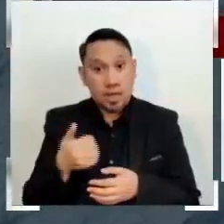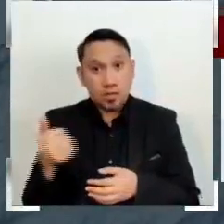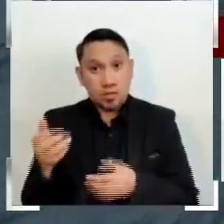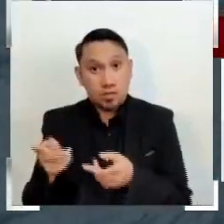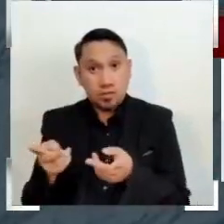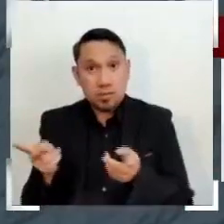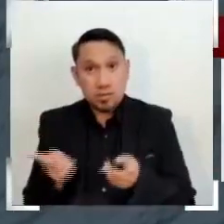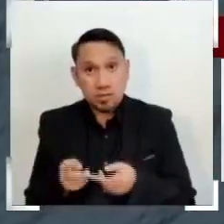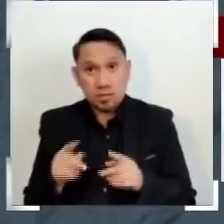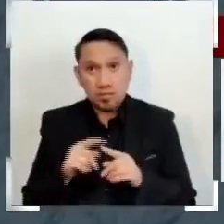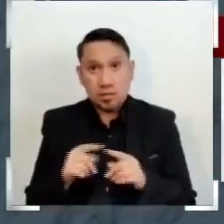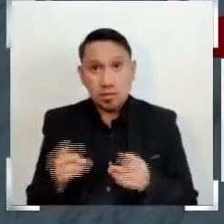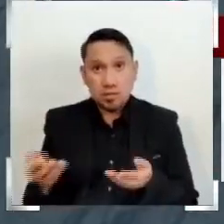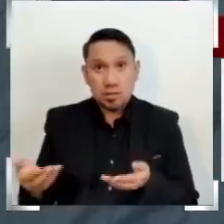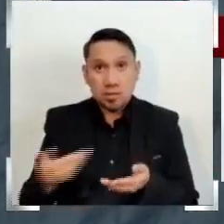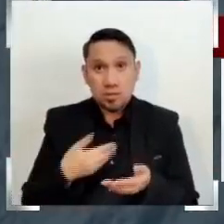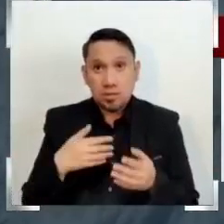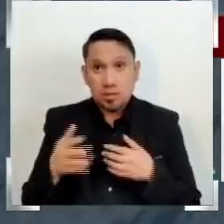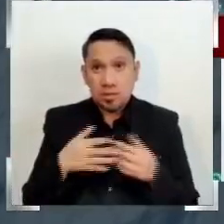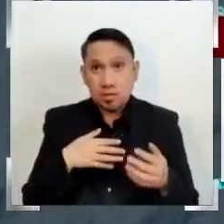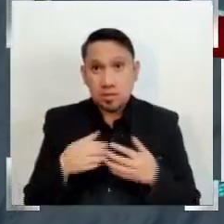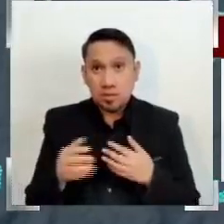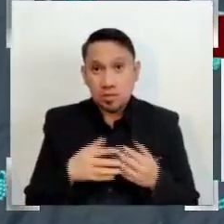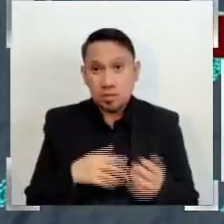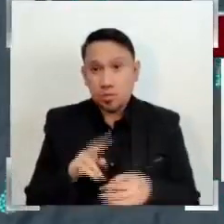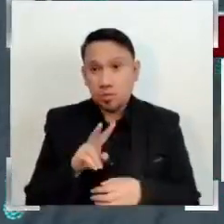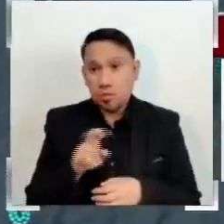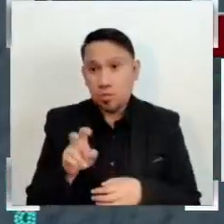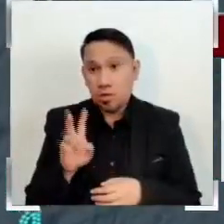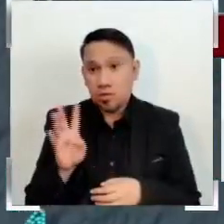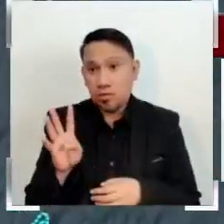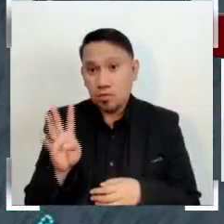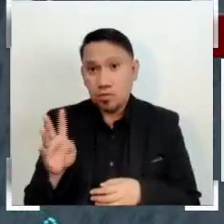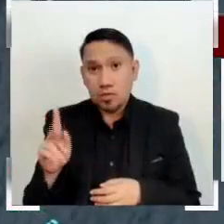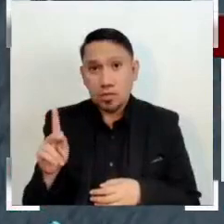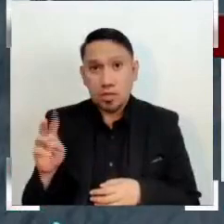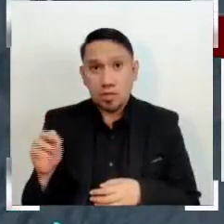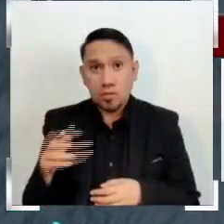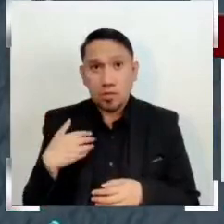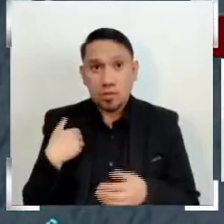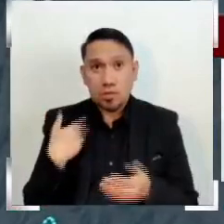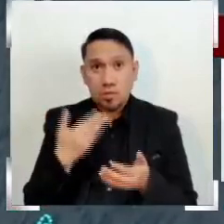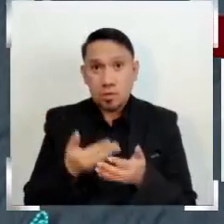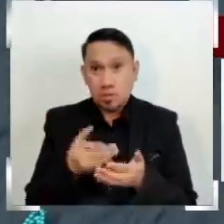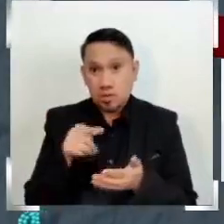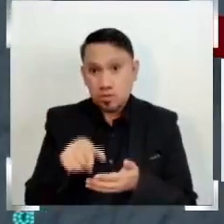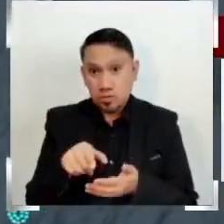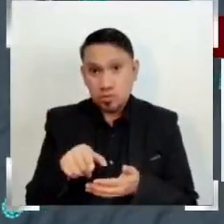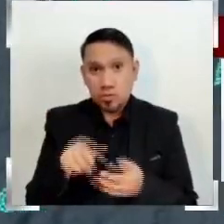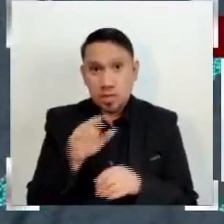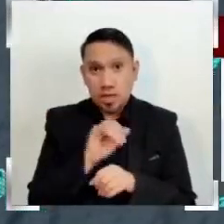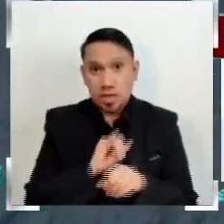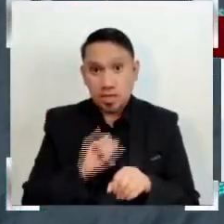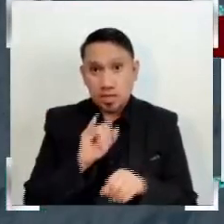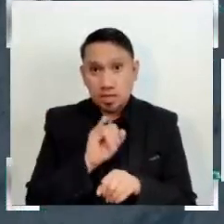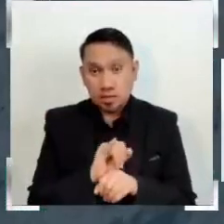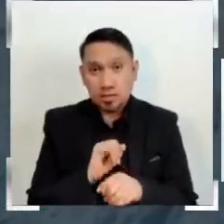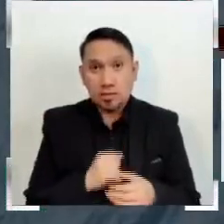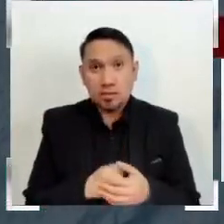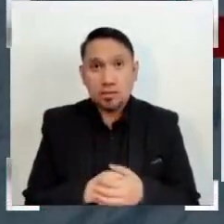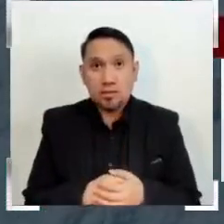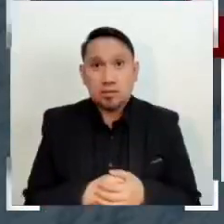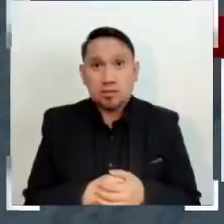barko. Kahit nasa 240 kilometers na lang ang layo sa pupuntahan naming isla ng Lawak, malapit sa Ayungin Shoal at Recto